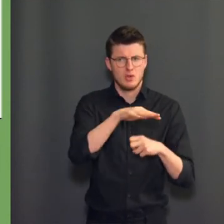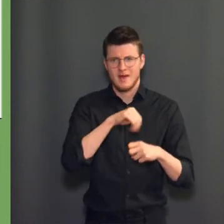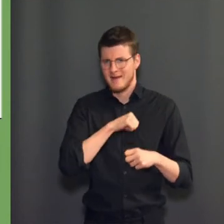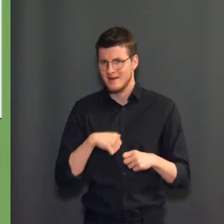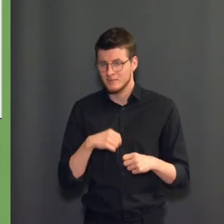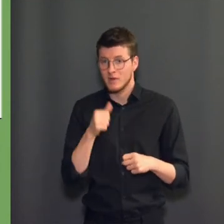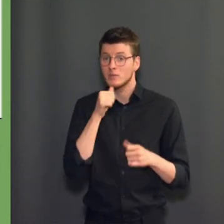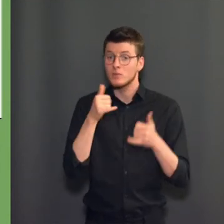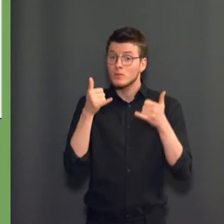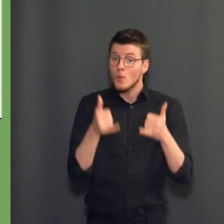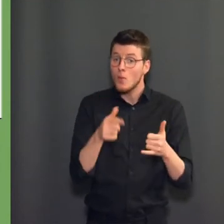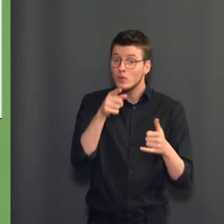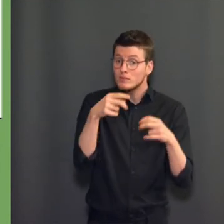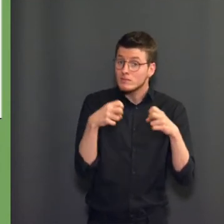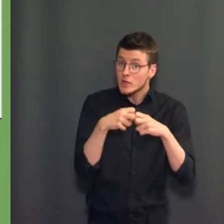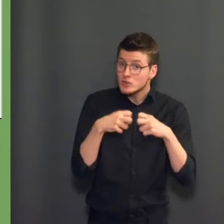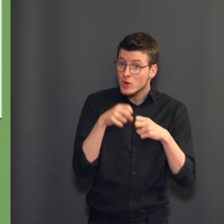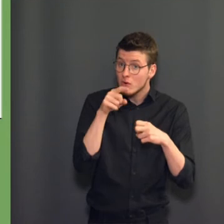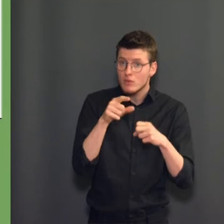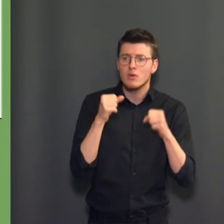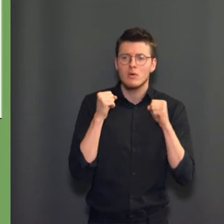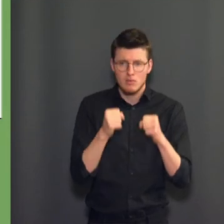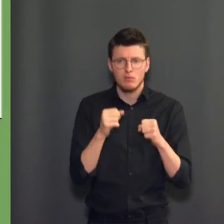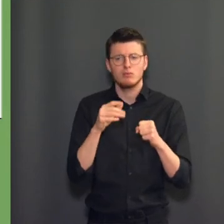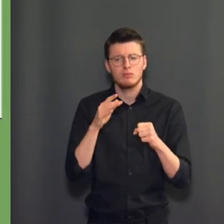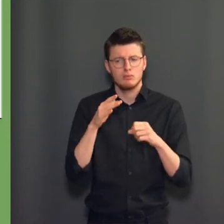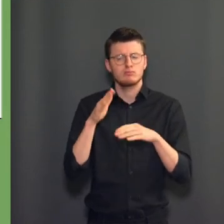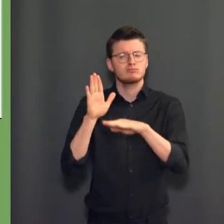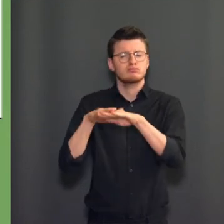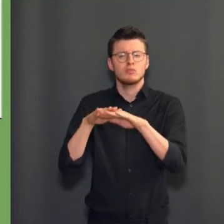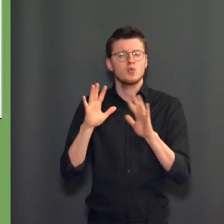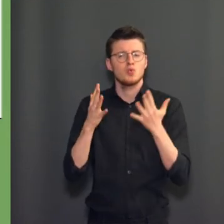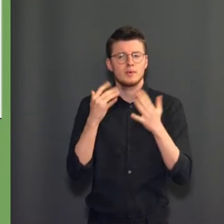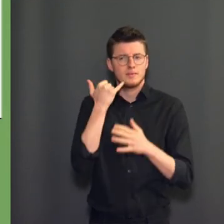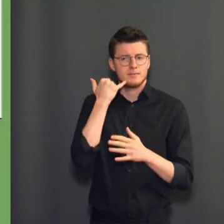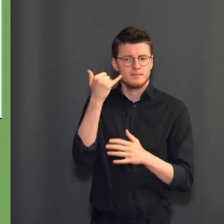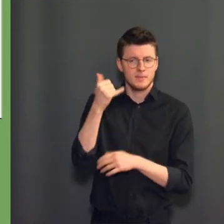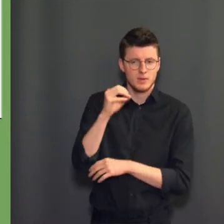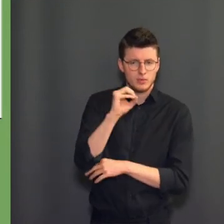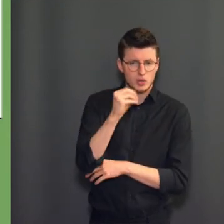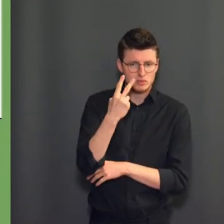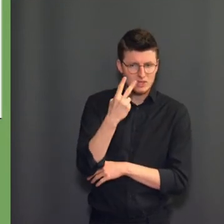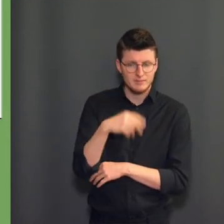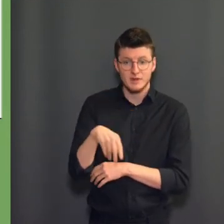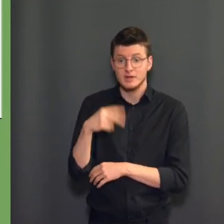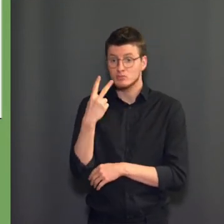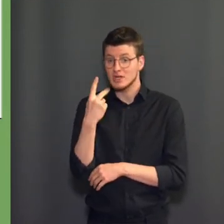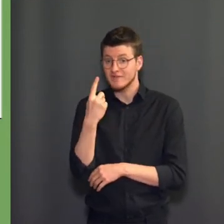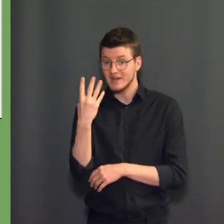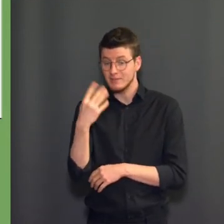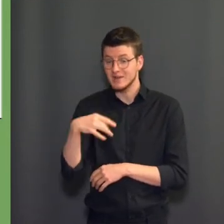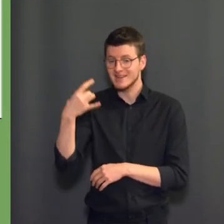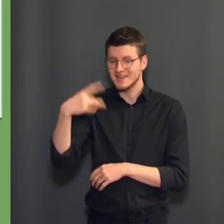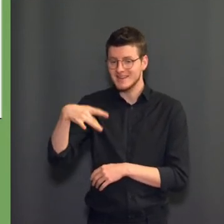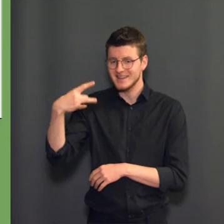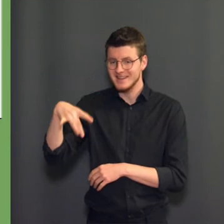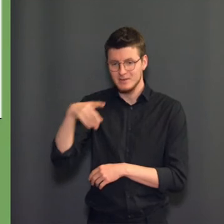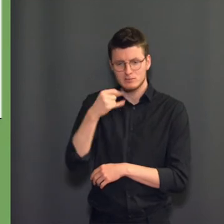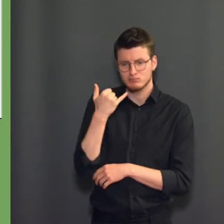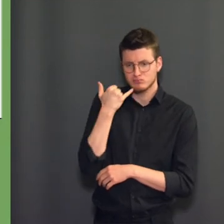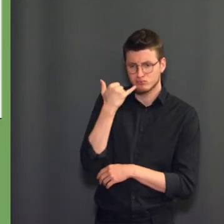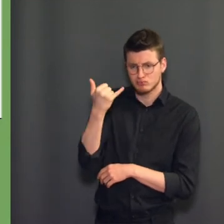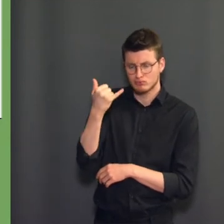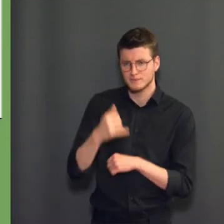woont, kan je je hiervoor aanmelden via 02 214 19 19.